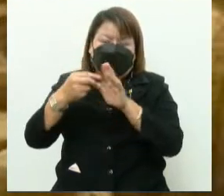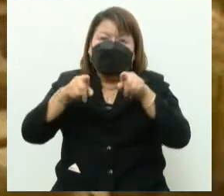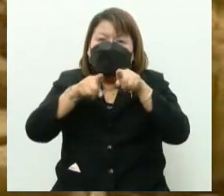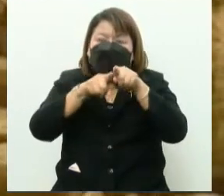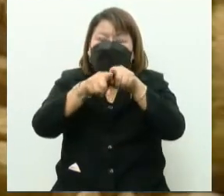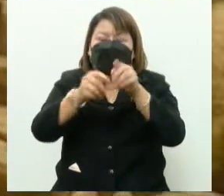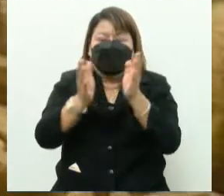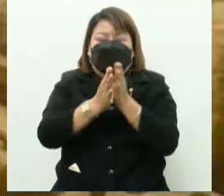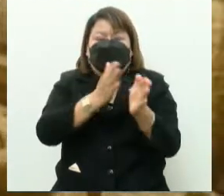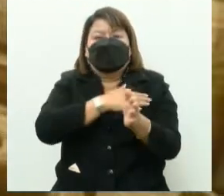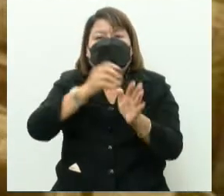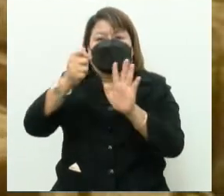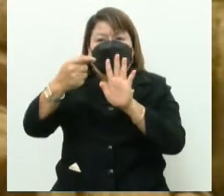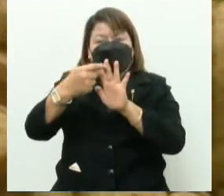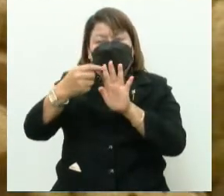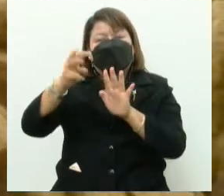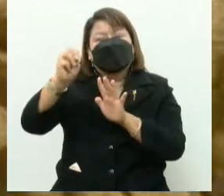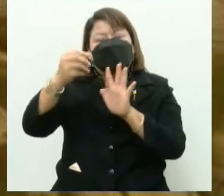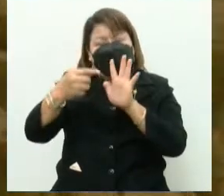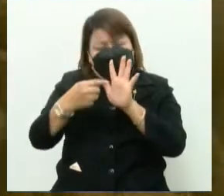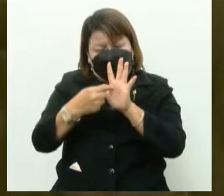ในปางอุมามเหสวร